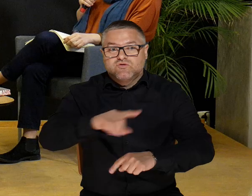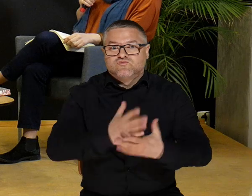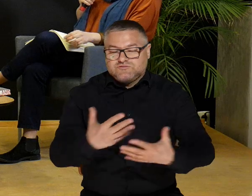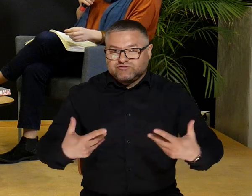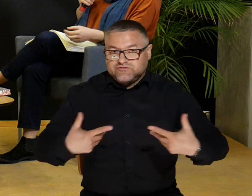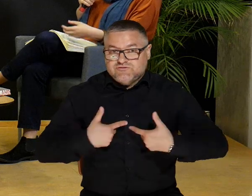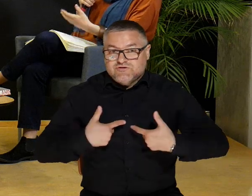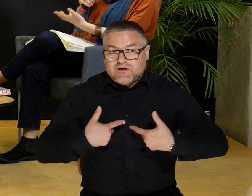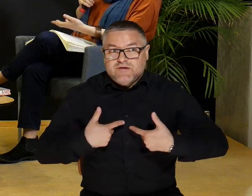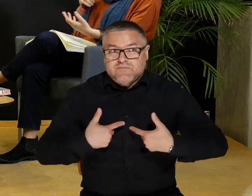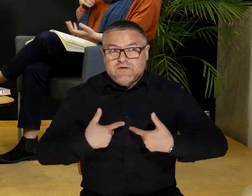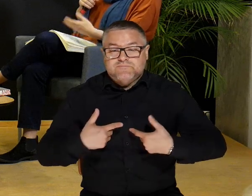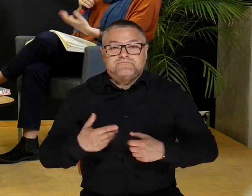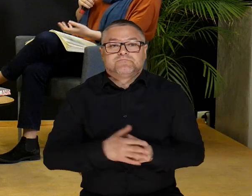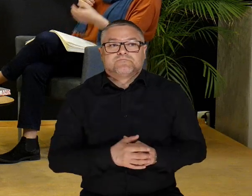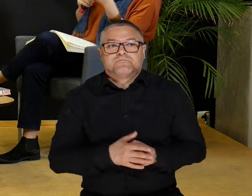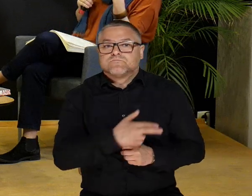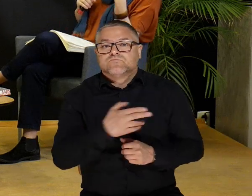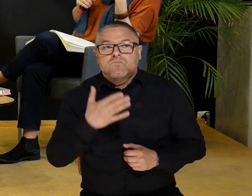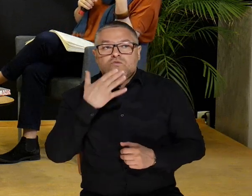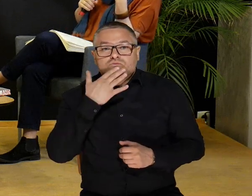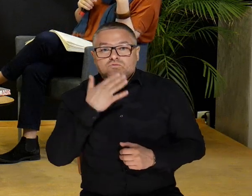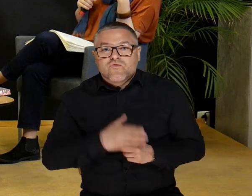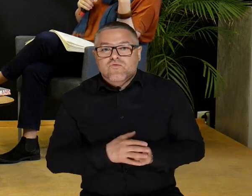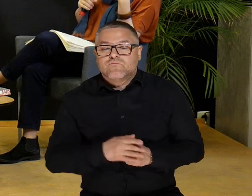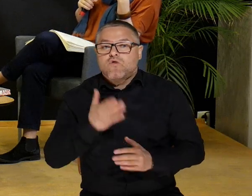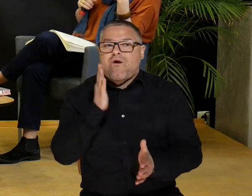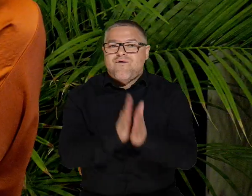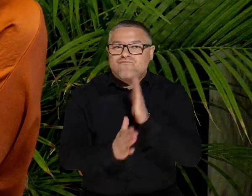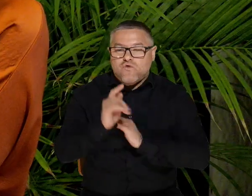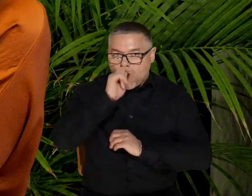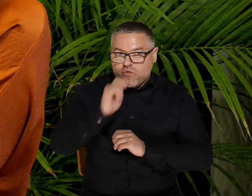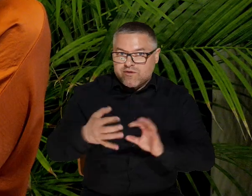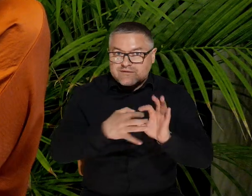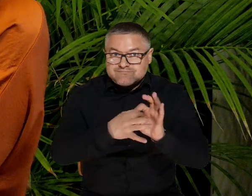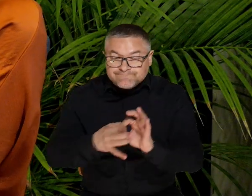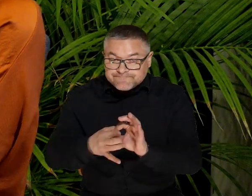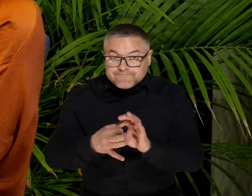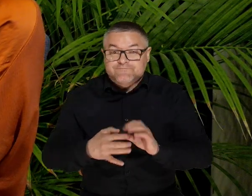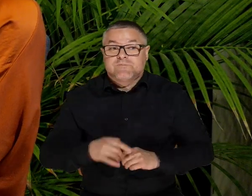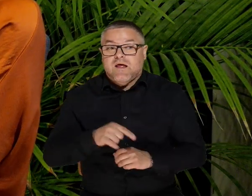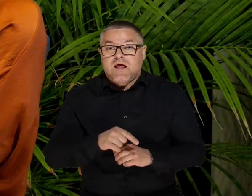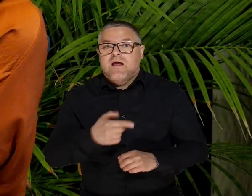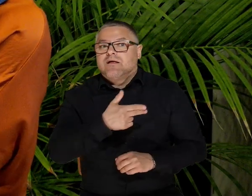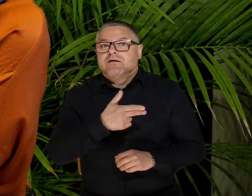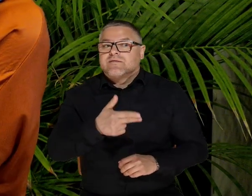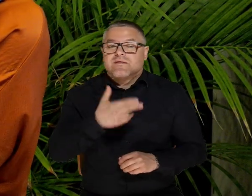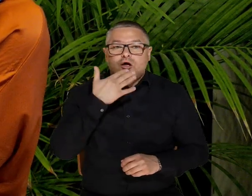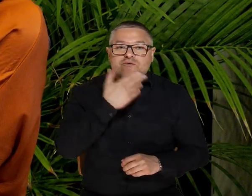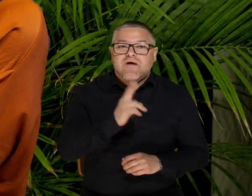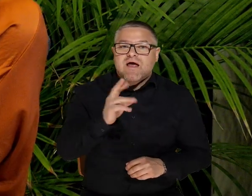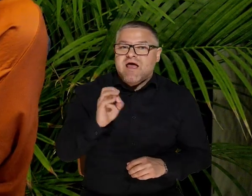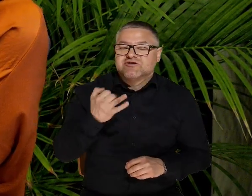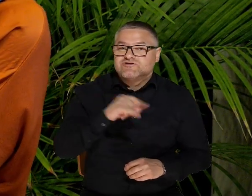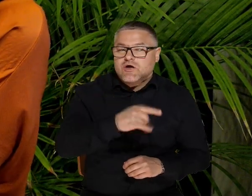żyjemy. Kontekstem tutaj wspomniałam tę wojnę w Ukrainie, natomiast ty, Kasiu, mówisz o tym, że